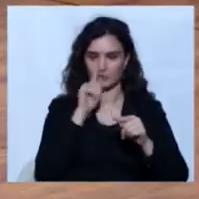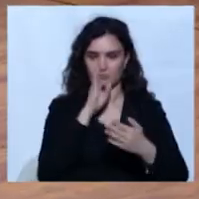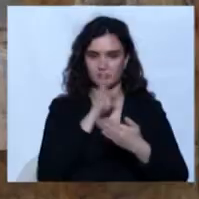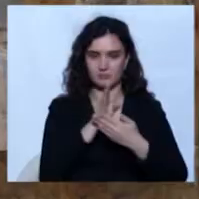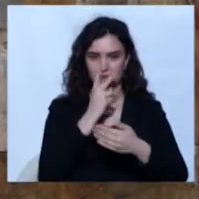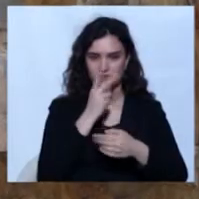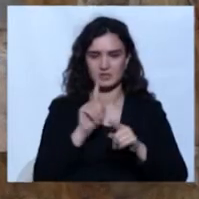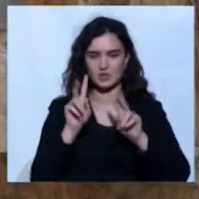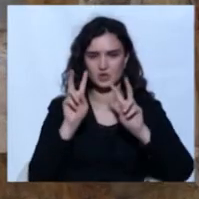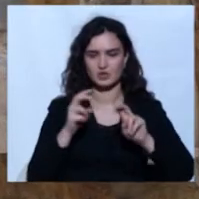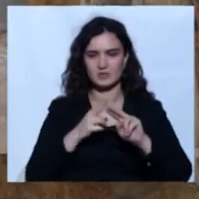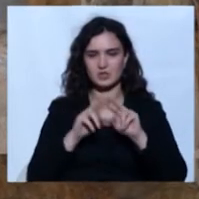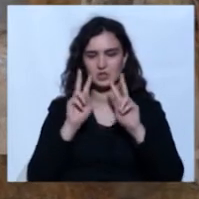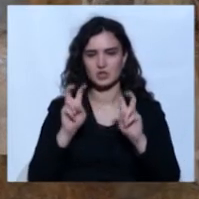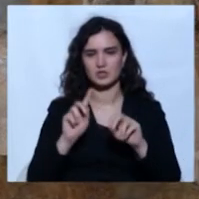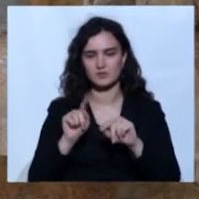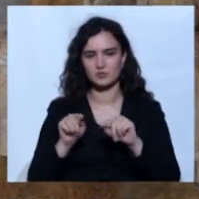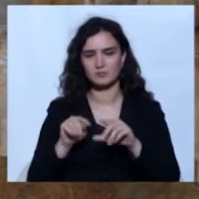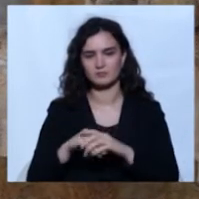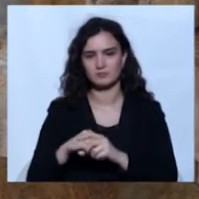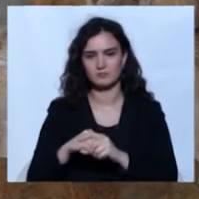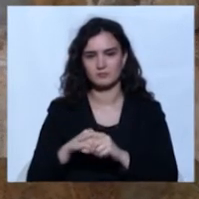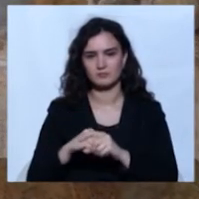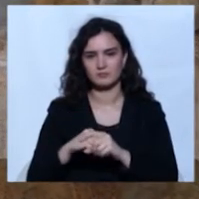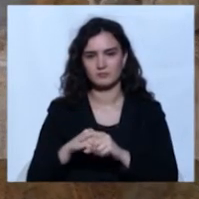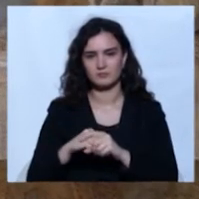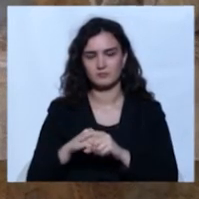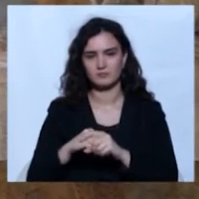ეს? ეს ნიშნავს იმას, რომ